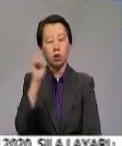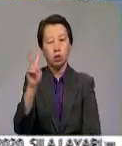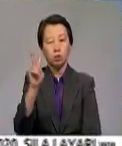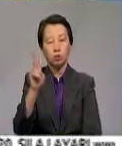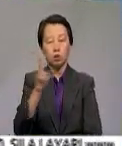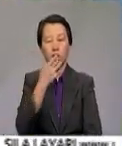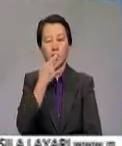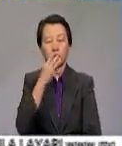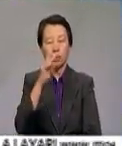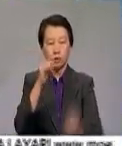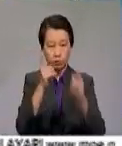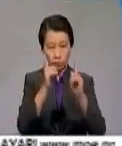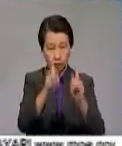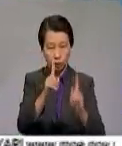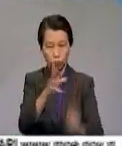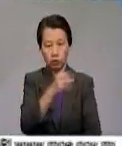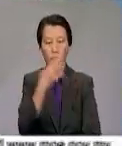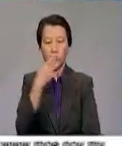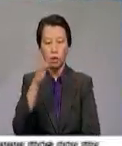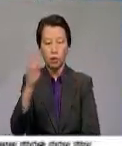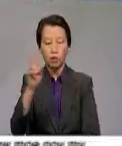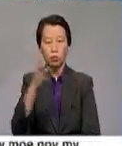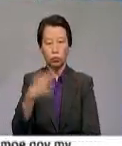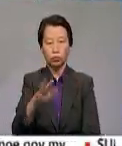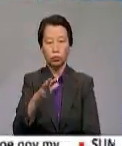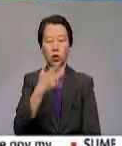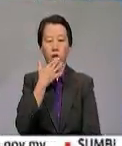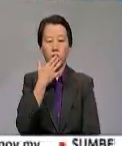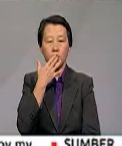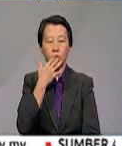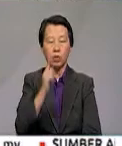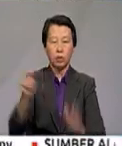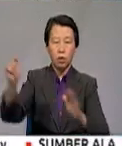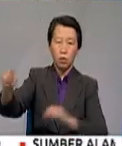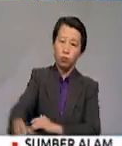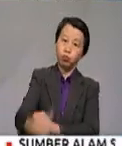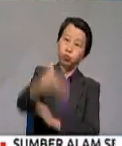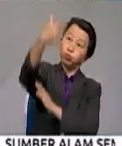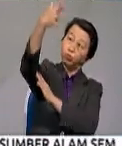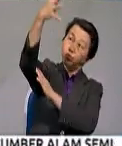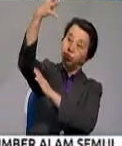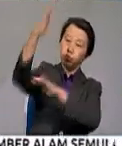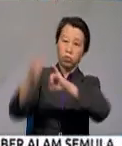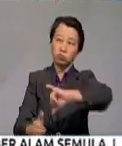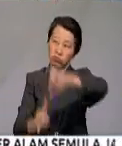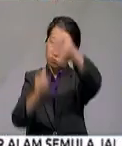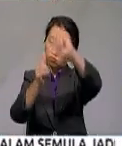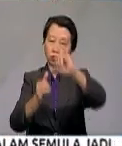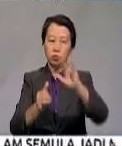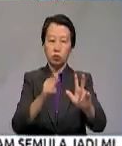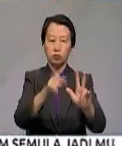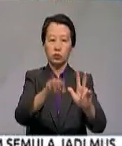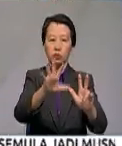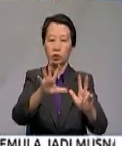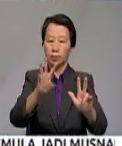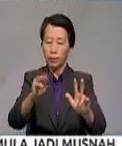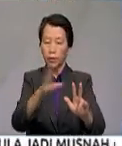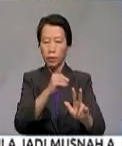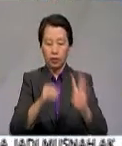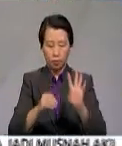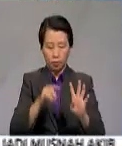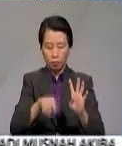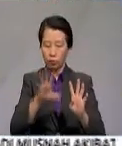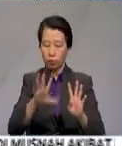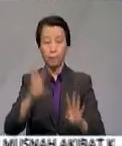dan pertama bagi kawasan perairan yang telah dilorekkan, iaitu ketinggian ombak yang boleh mencapai antara 3.5 hingga 4.5